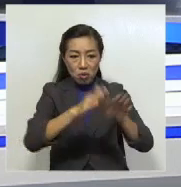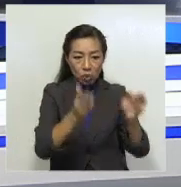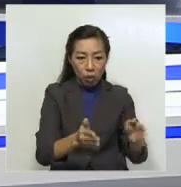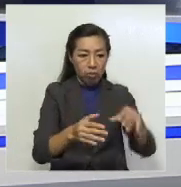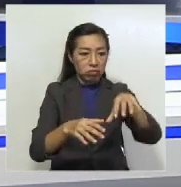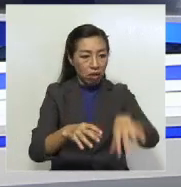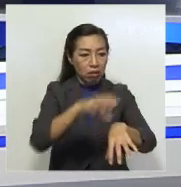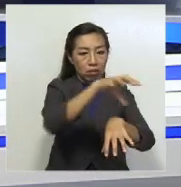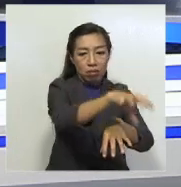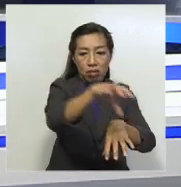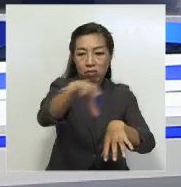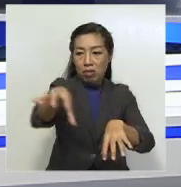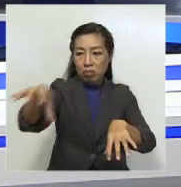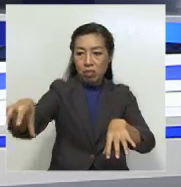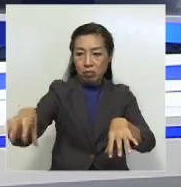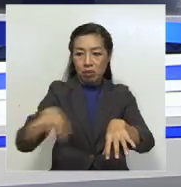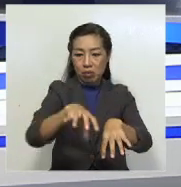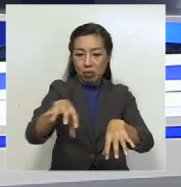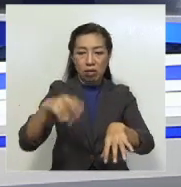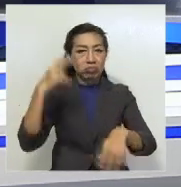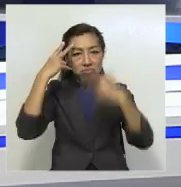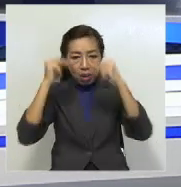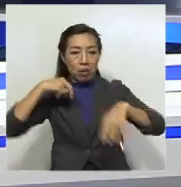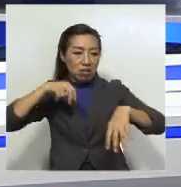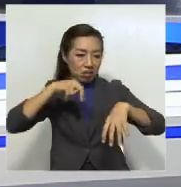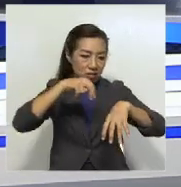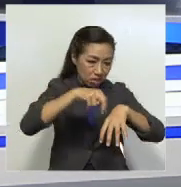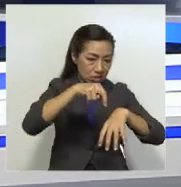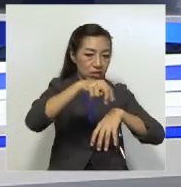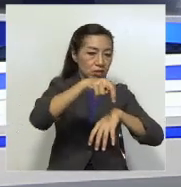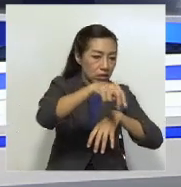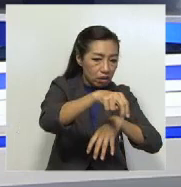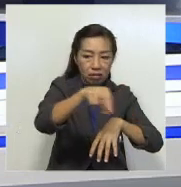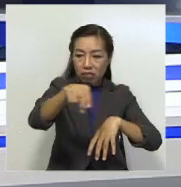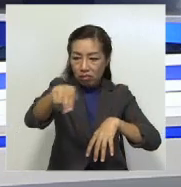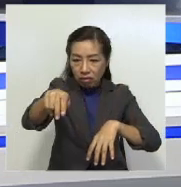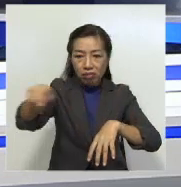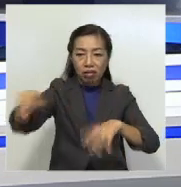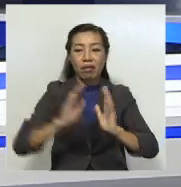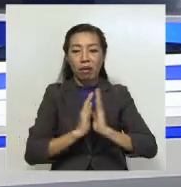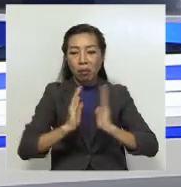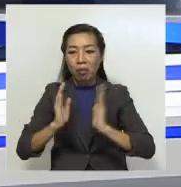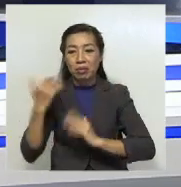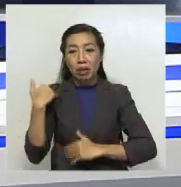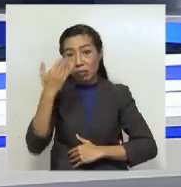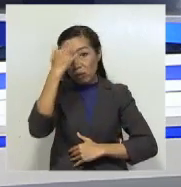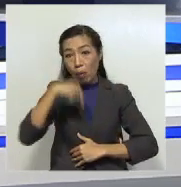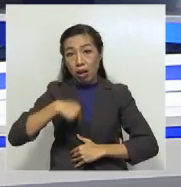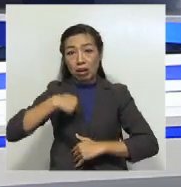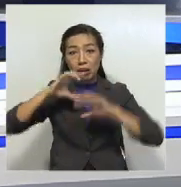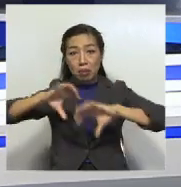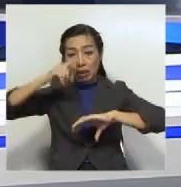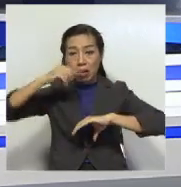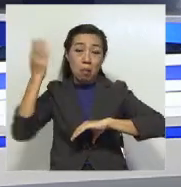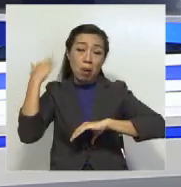ทีละโต๊ะทีละโต๊ะเลยนะครับเพราะว่ารัฐบาลเองก็ตั้งใจโดยเฉพาะทีมงานจากต่างชาตินะครับที่ตอนก่อนหน้านี้เราร้องขอความช่วยเหลือไป